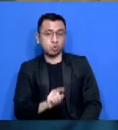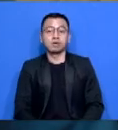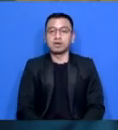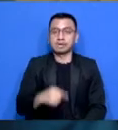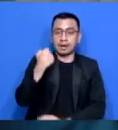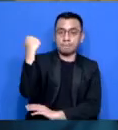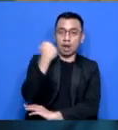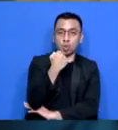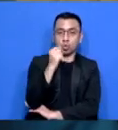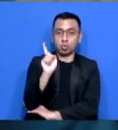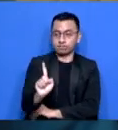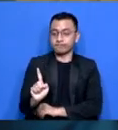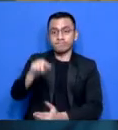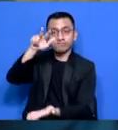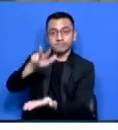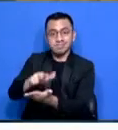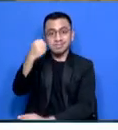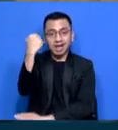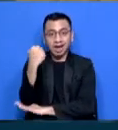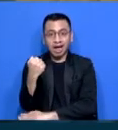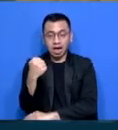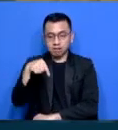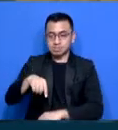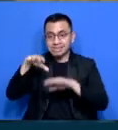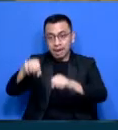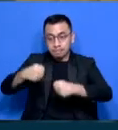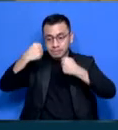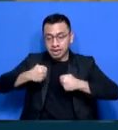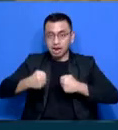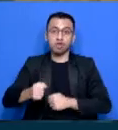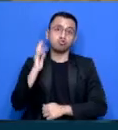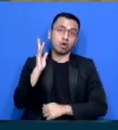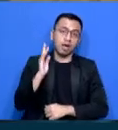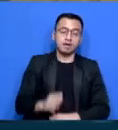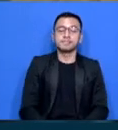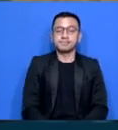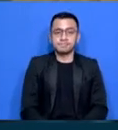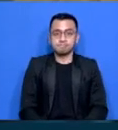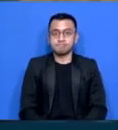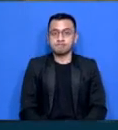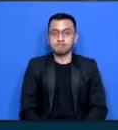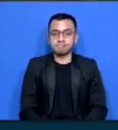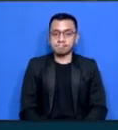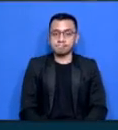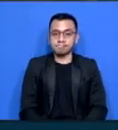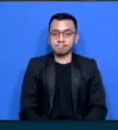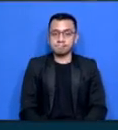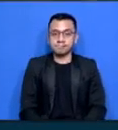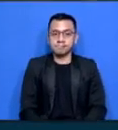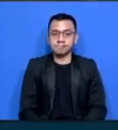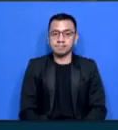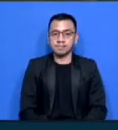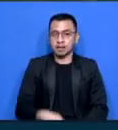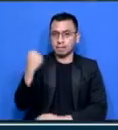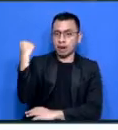ditetapkan jadi tersangka Apakah saat ini sudah ditahan atau belum I Mas dapat kami jelaskan untuk pelaku